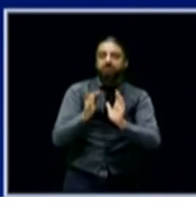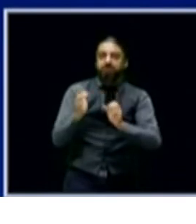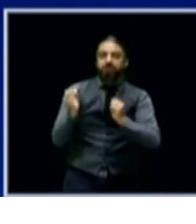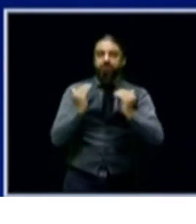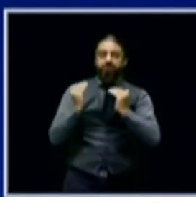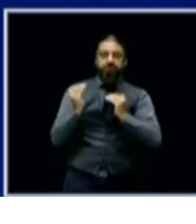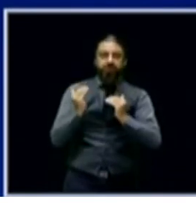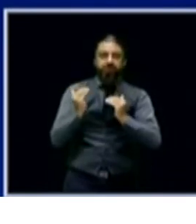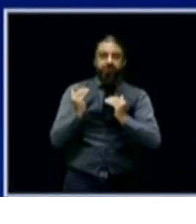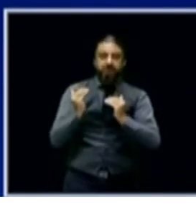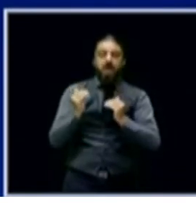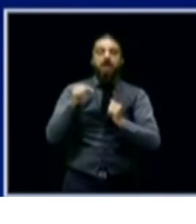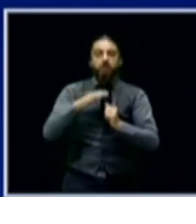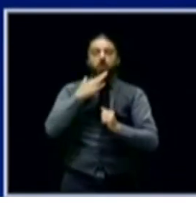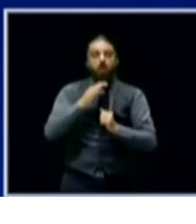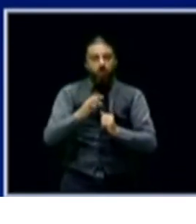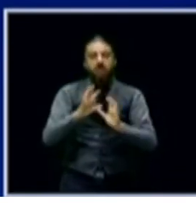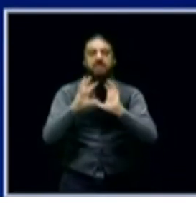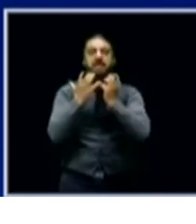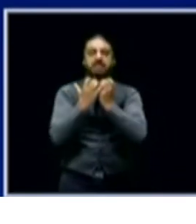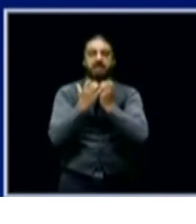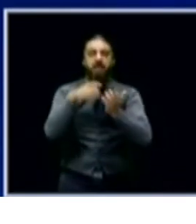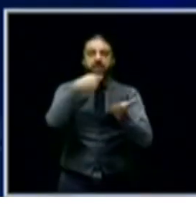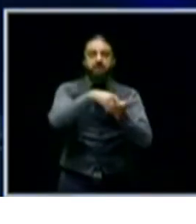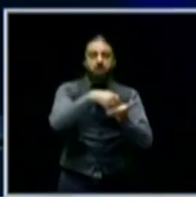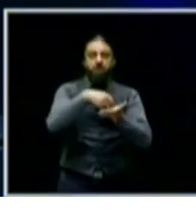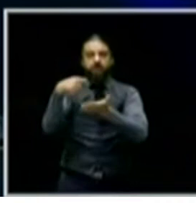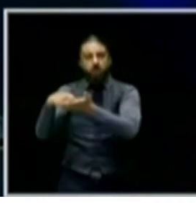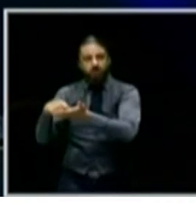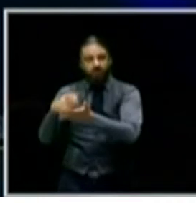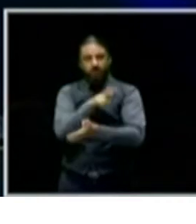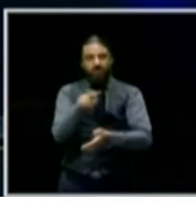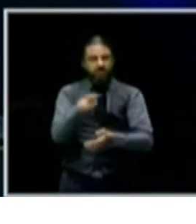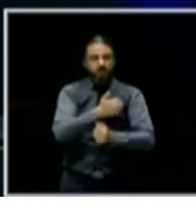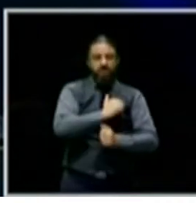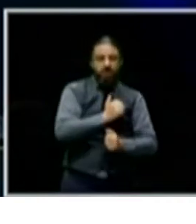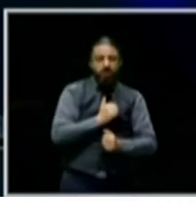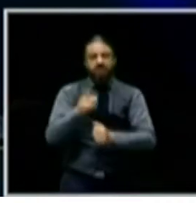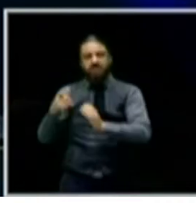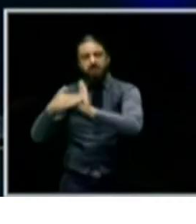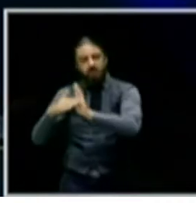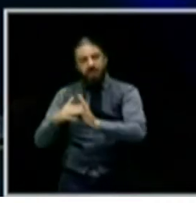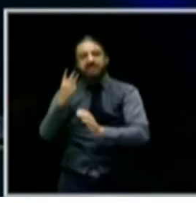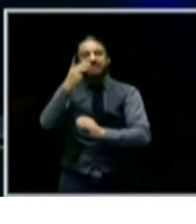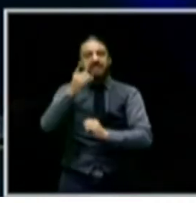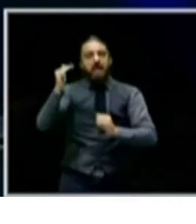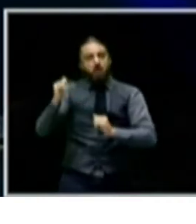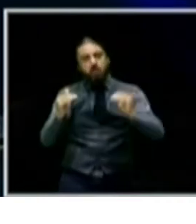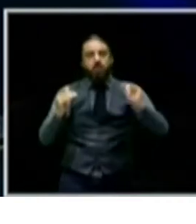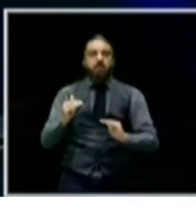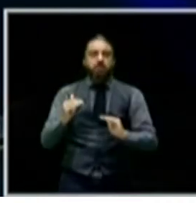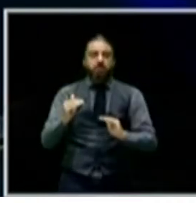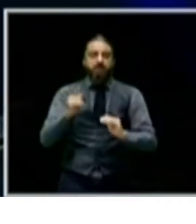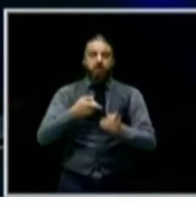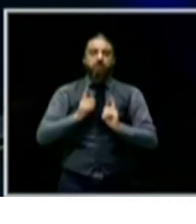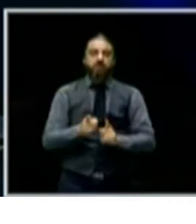είναι και ο λόγος που επιλέξαμε να μειώσουμε συνολικά τις εισφορές. Εργοδότη και εργαζόμενου κατά τρεις ποσοστιαίες μονάδες. Γιατί πρέπει να